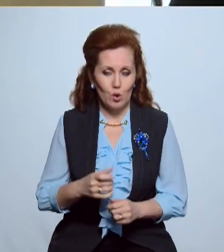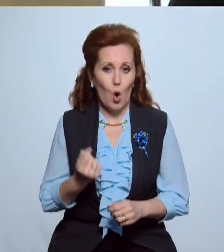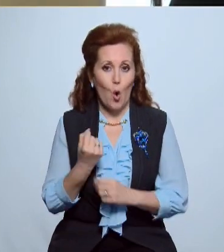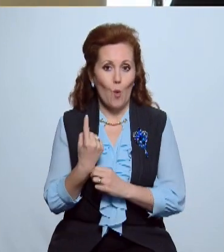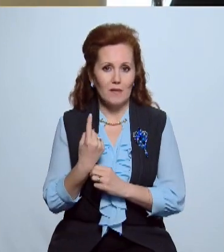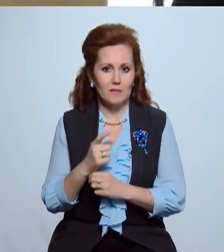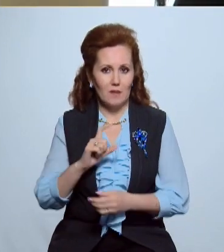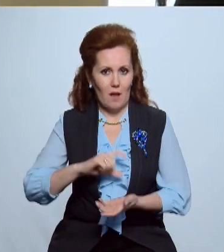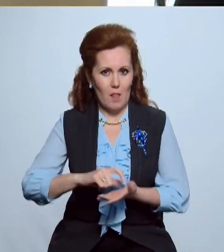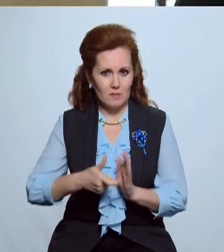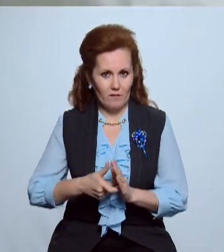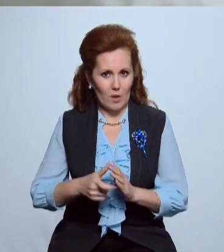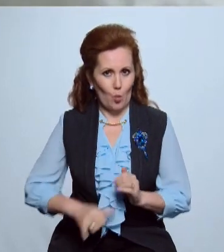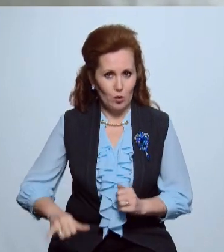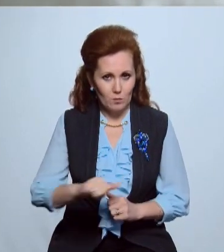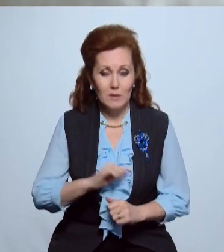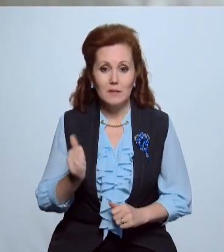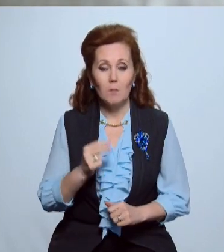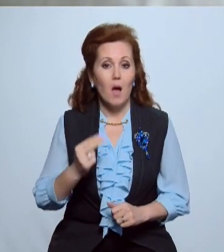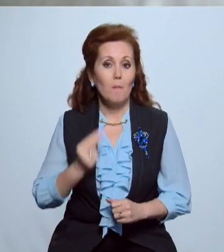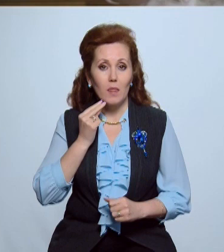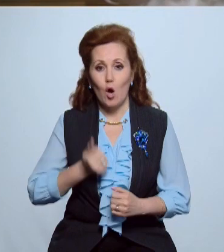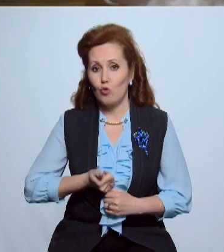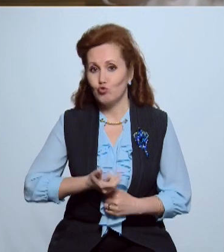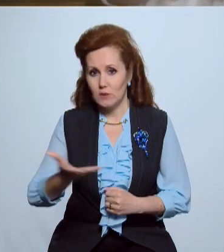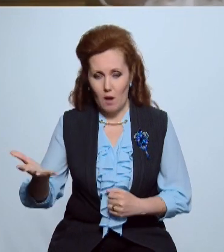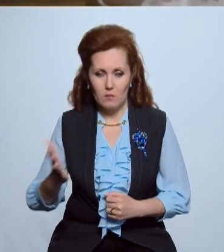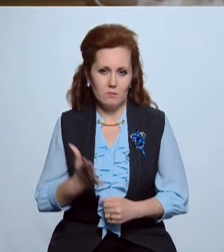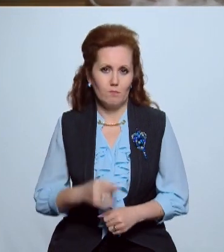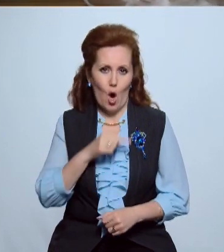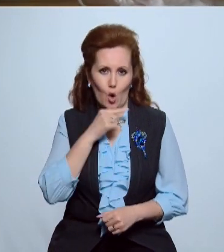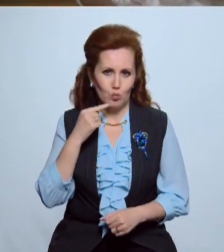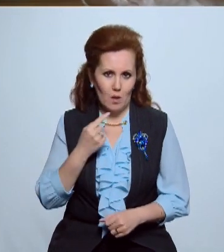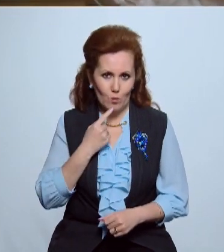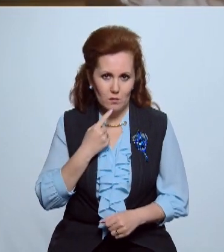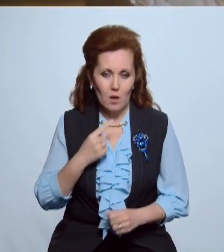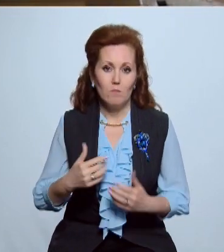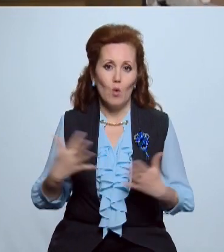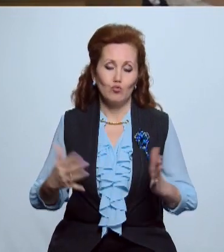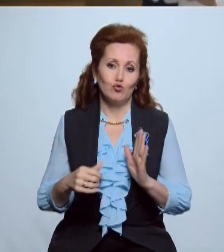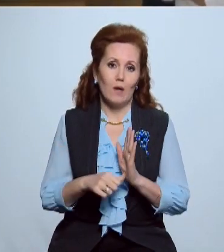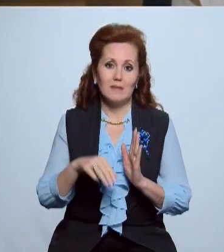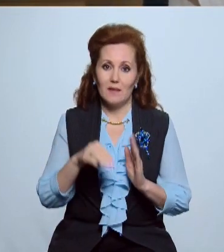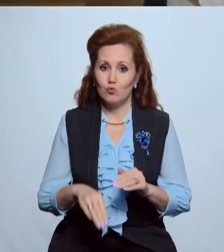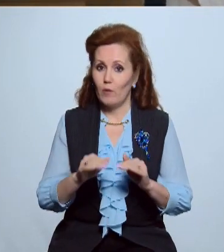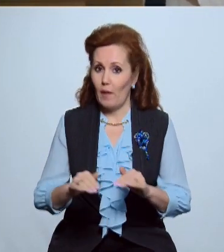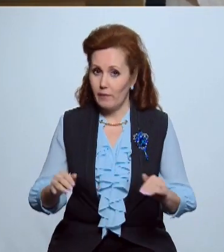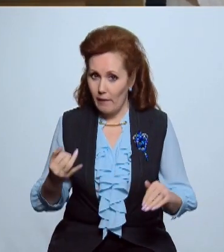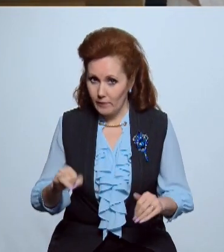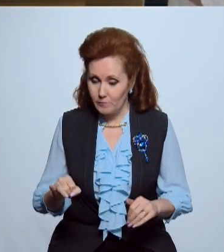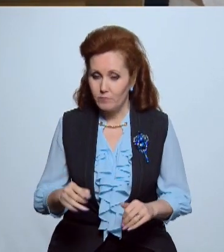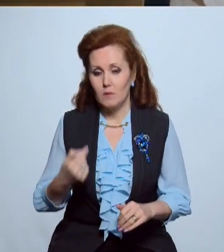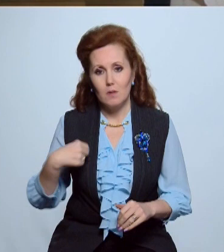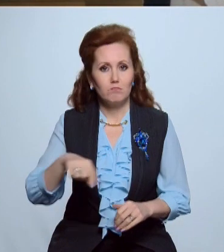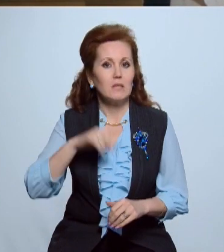Самым многочисленным станет экзамен по русскому языку. Его выбрали больше 6000 детей.